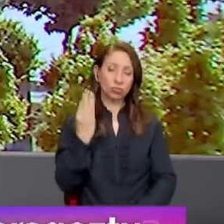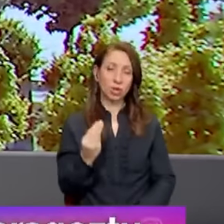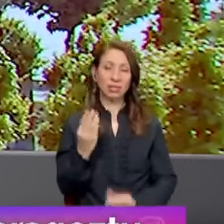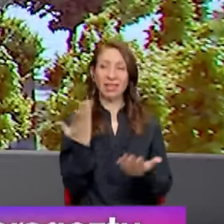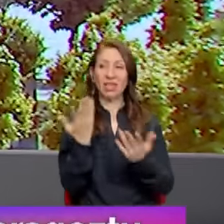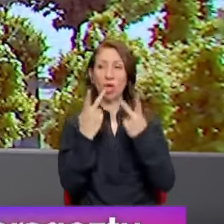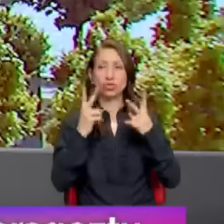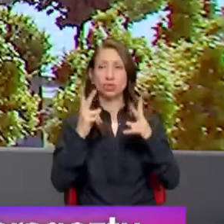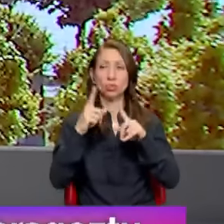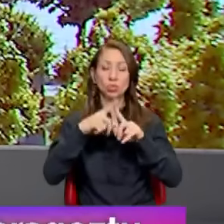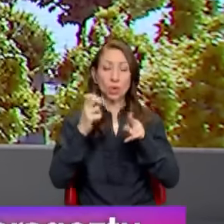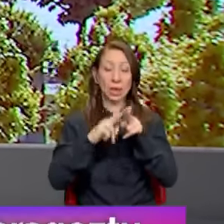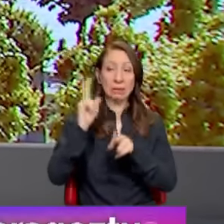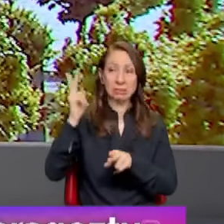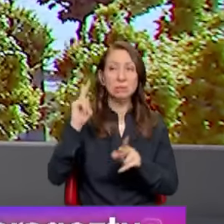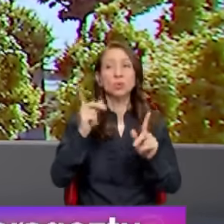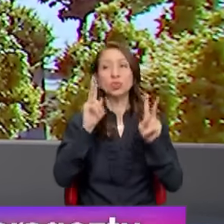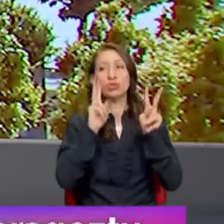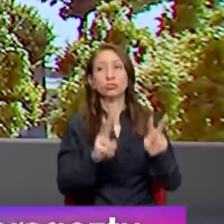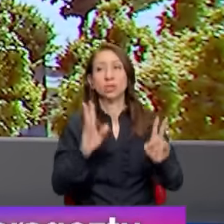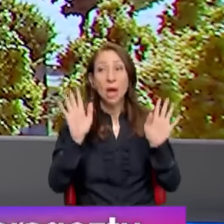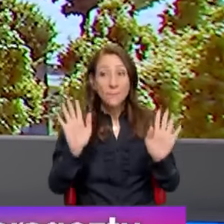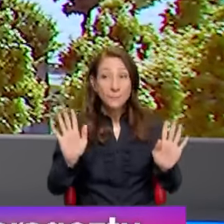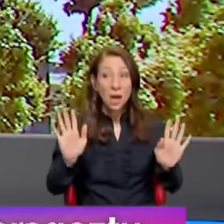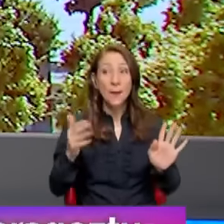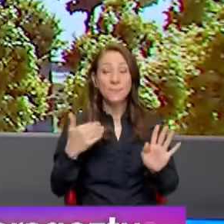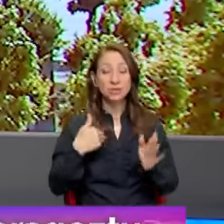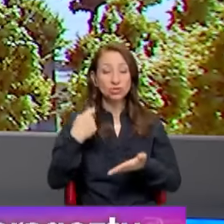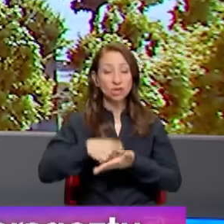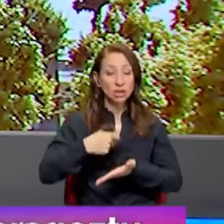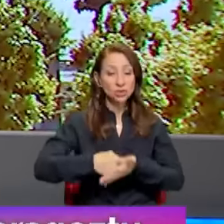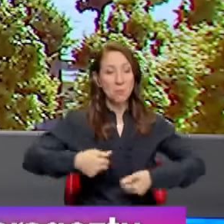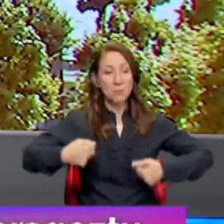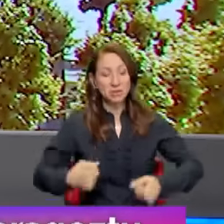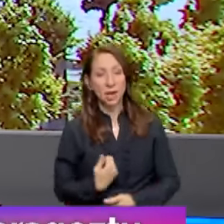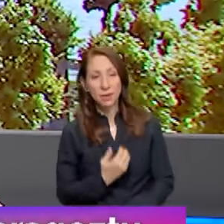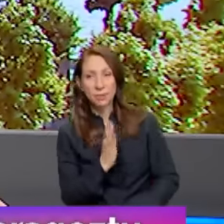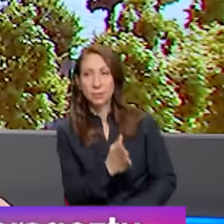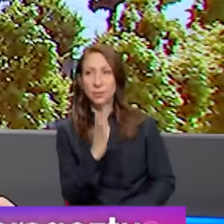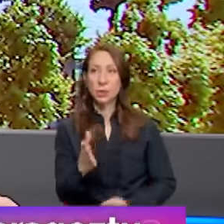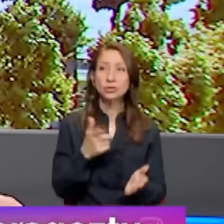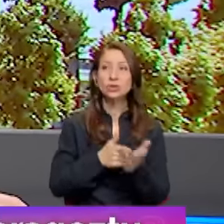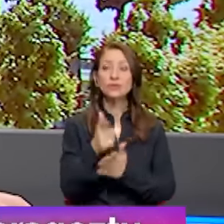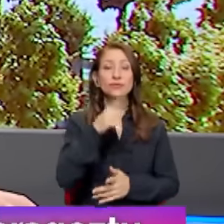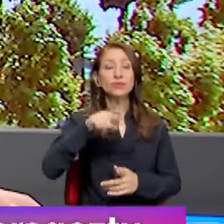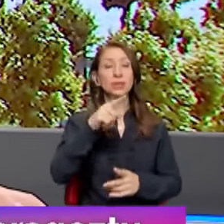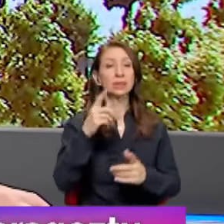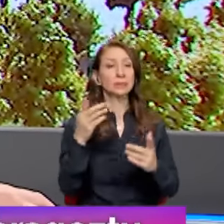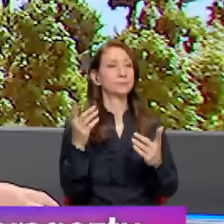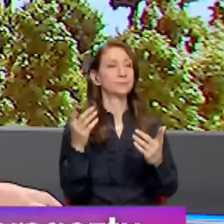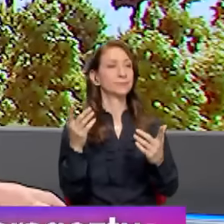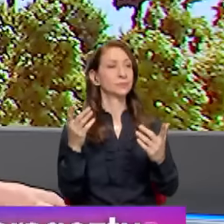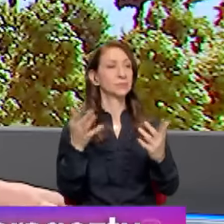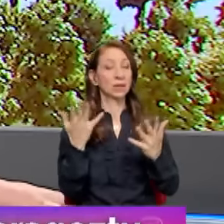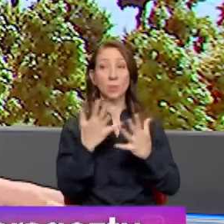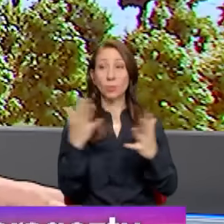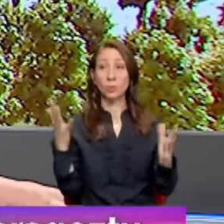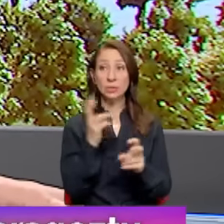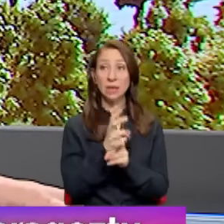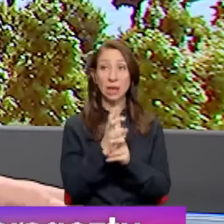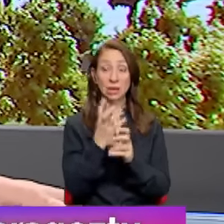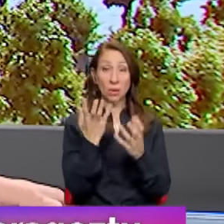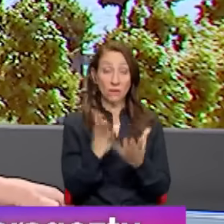ne kadar açıklanacak tüyük tarafından onu göreceğiz ama biz Çarşıya Pazara gittiğimizde Çiftçi de bir yandan ne kadar da büyük bir risk